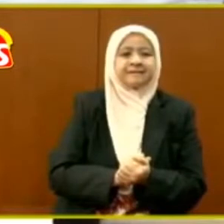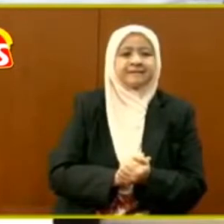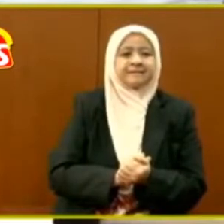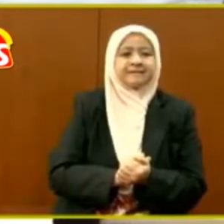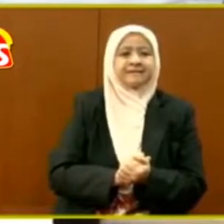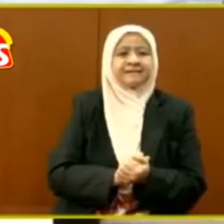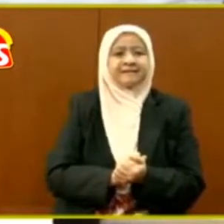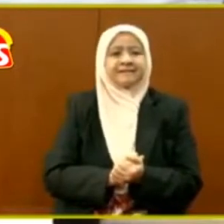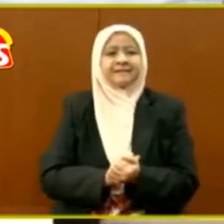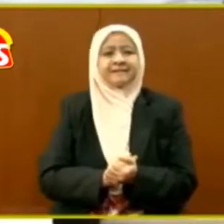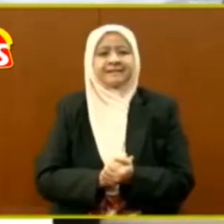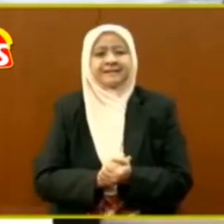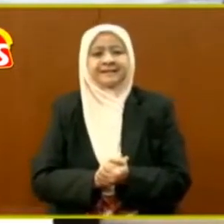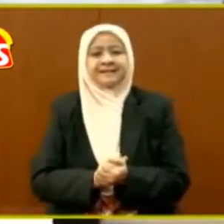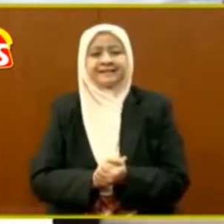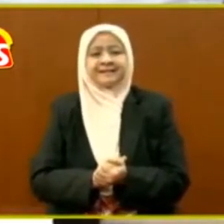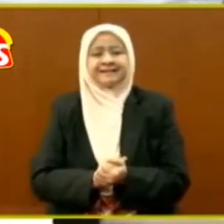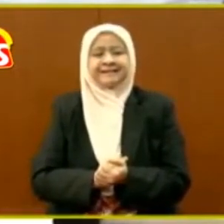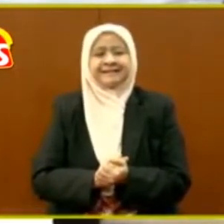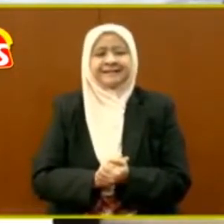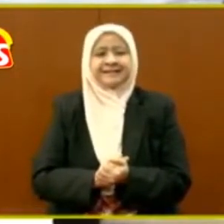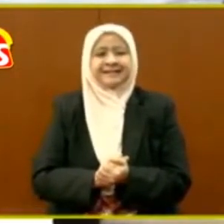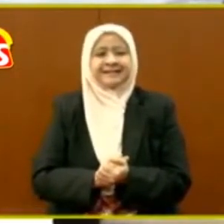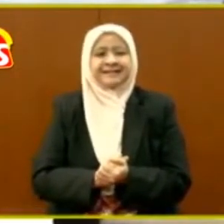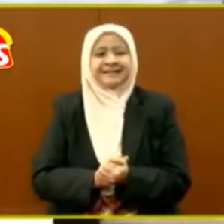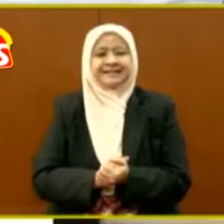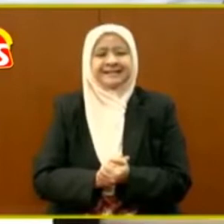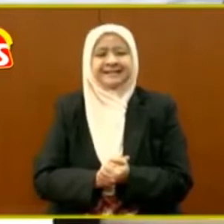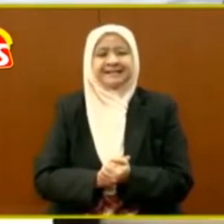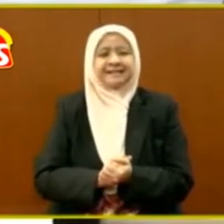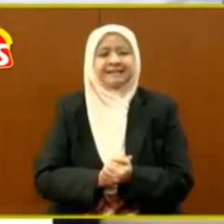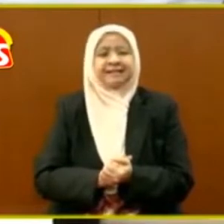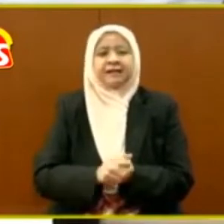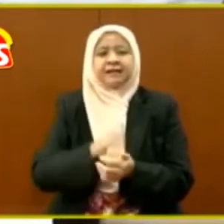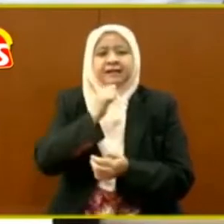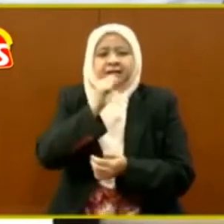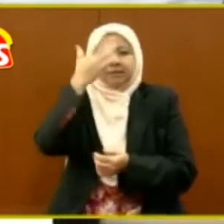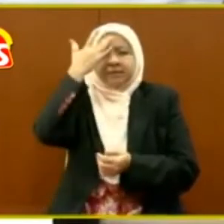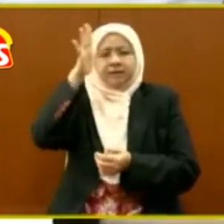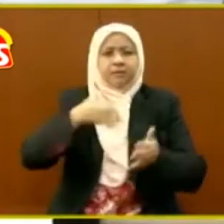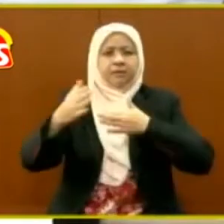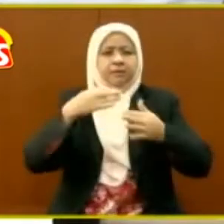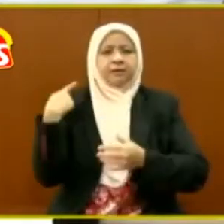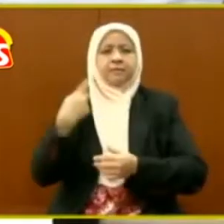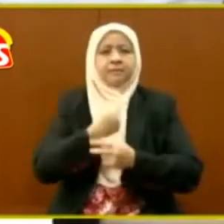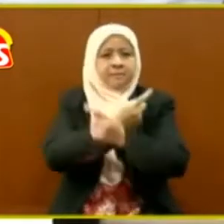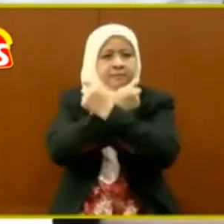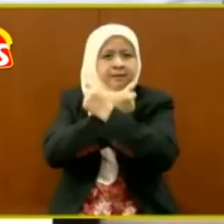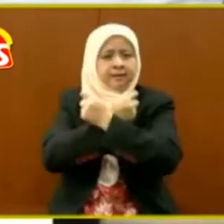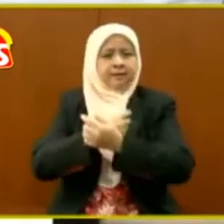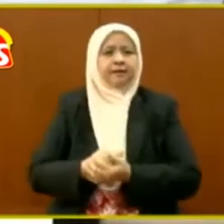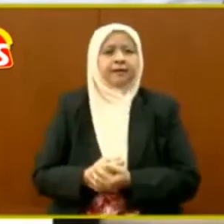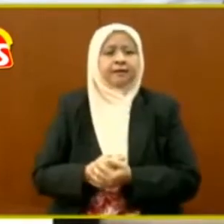tepuk itu Lumajang kerasa Putri punyan tak bisa aku nggak bohong tak tidak pula tapi kita akan mempertahankan ia diangkatnya Mulyo